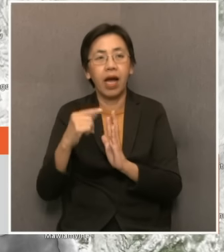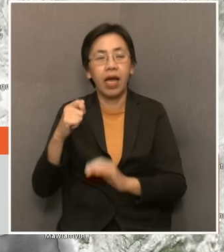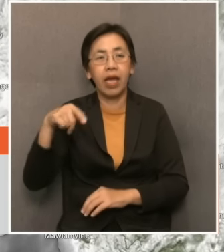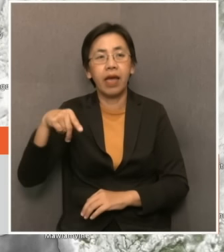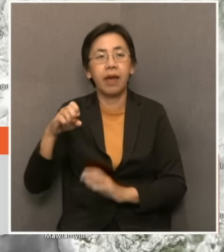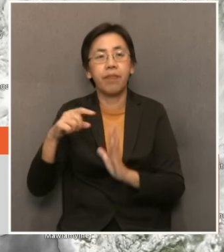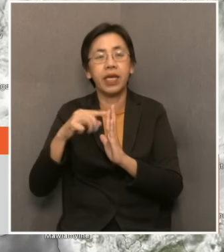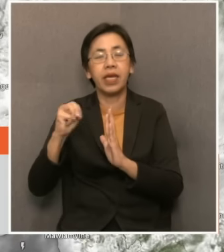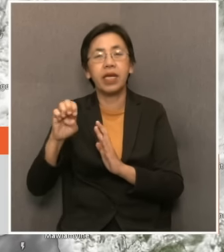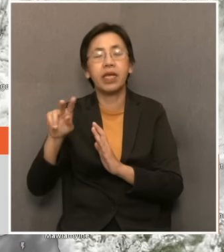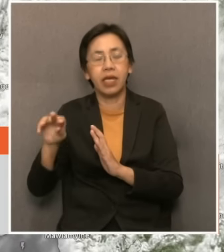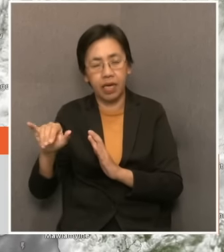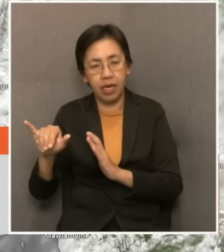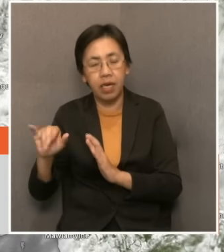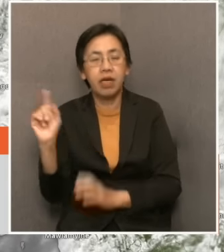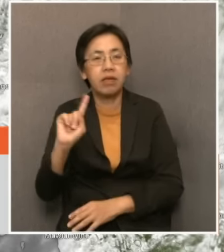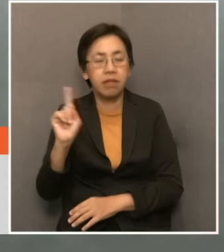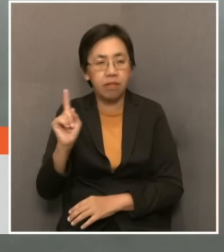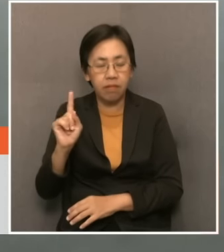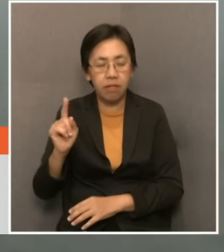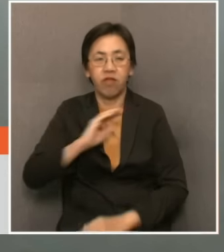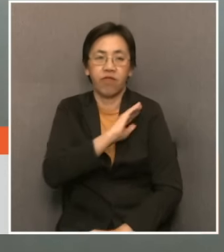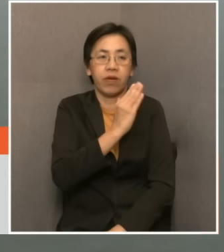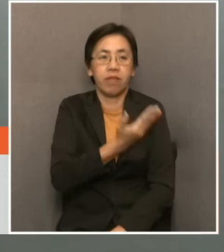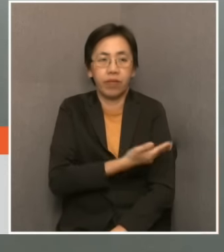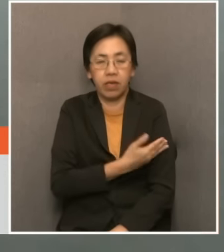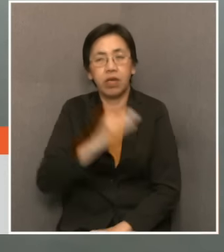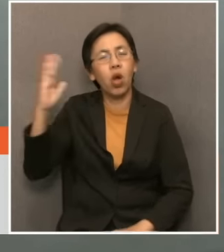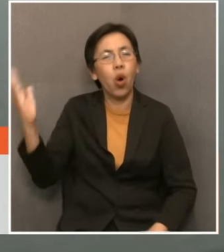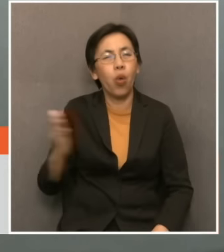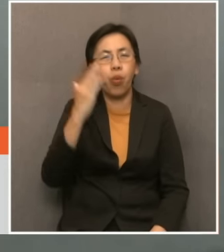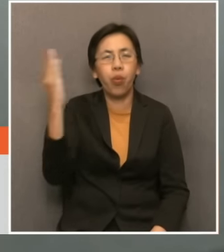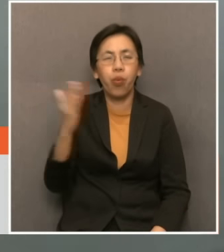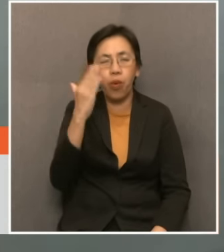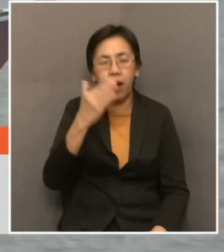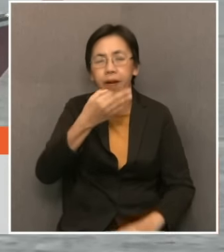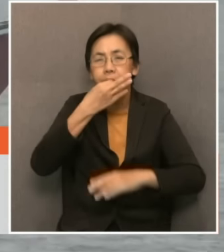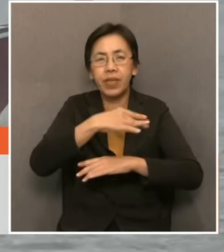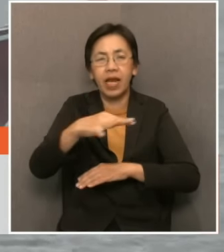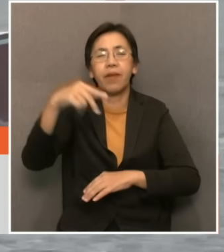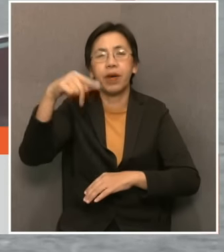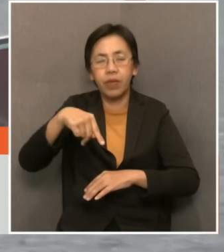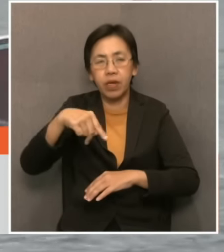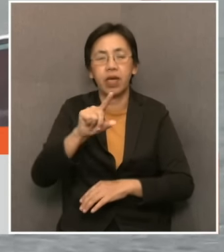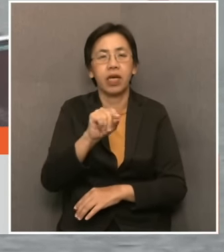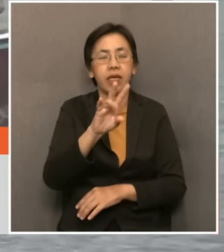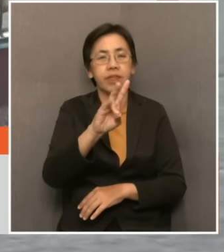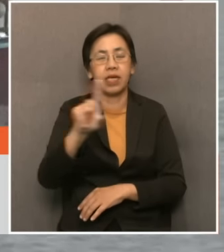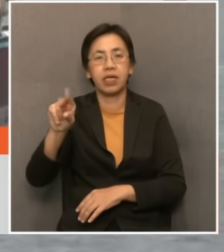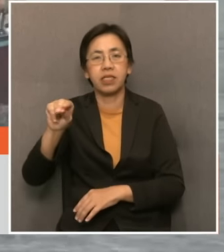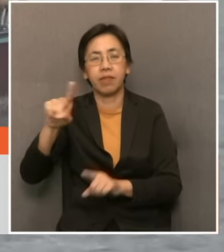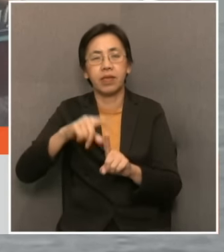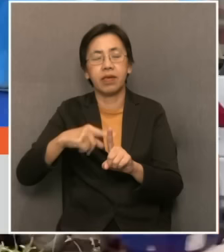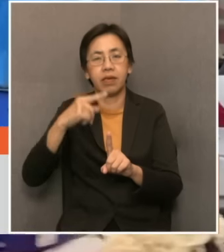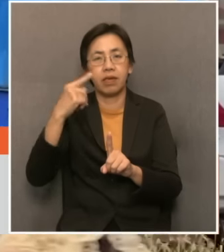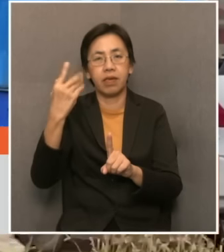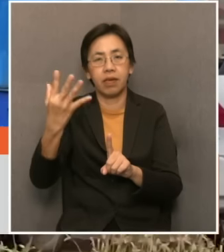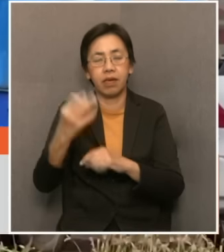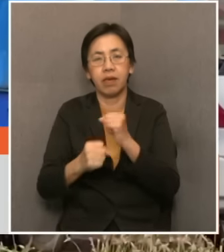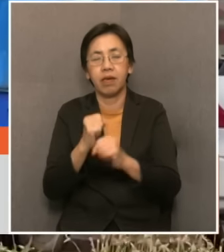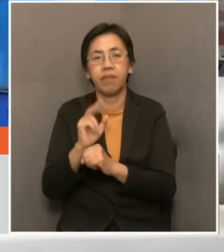ทะเลฟิลิปปินส์มีแนวโน้มการเคลื่อนตัวไปทางมหาสมุทรแปซิฟิกในช่วง27-31พฤษภาคม